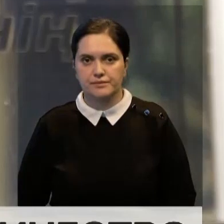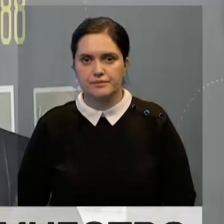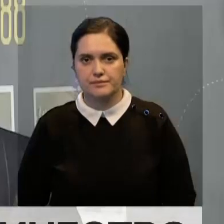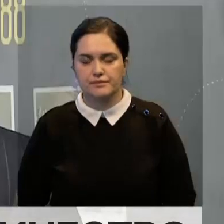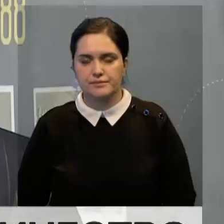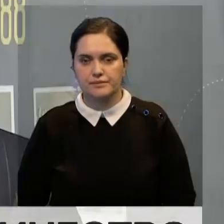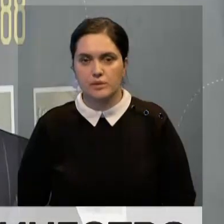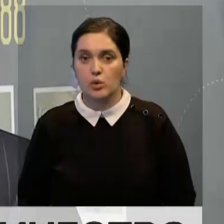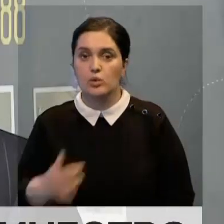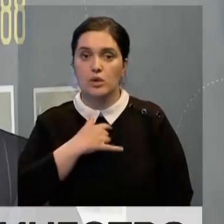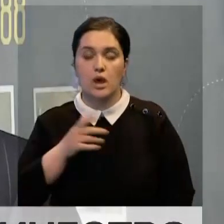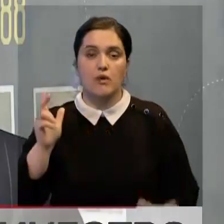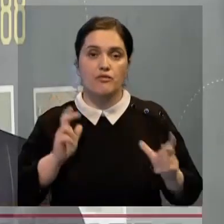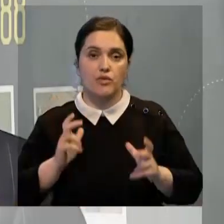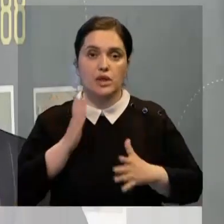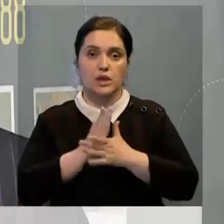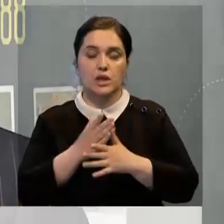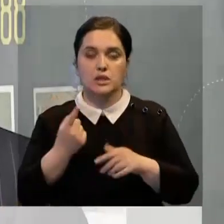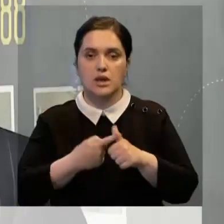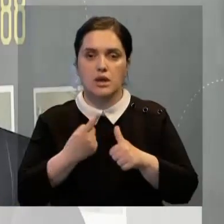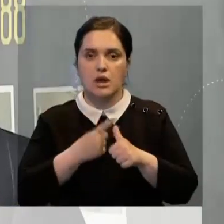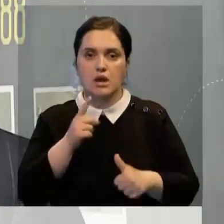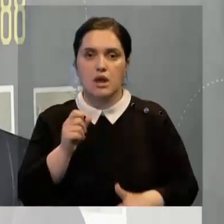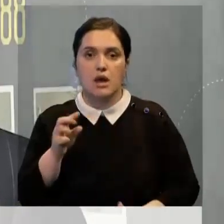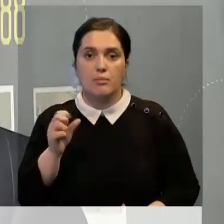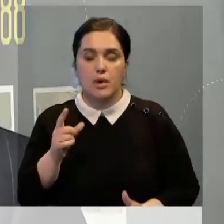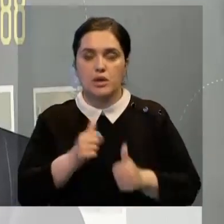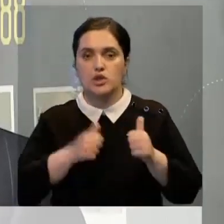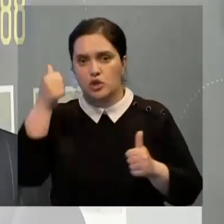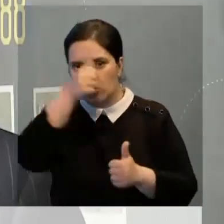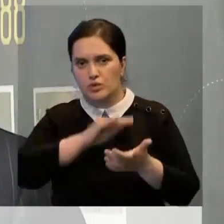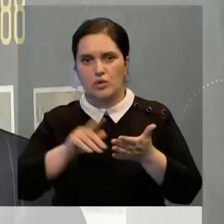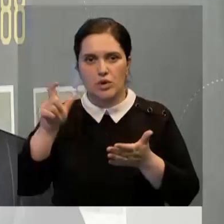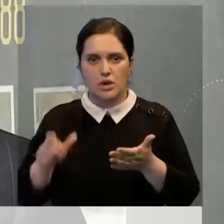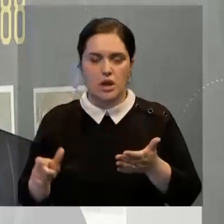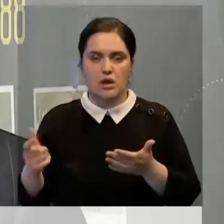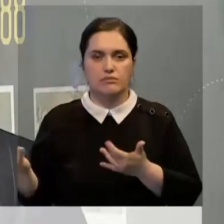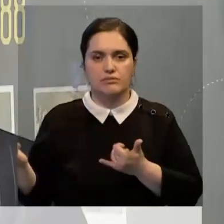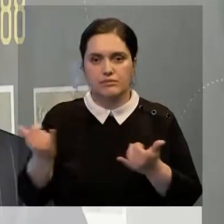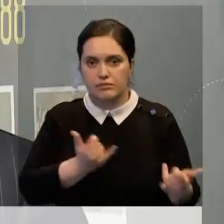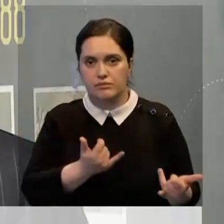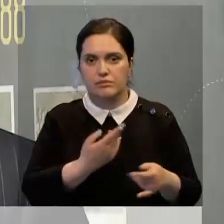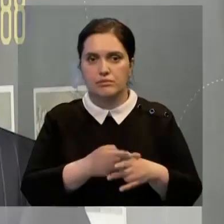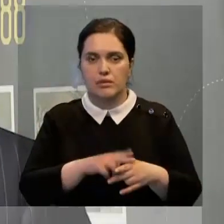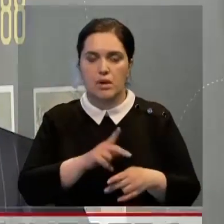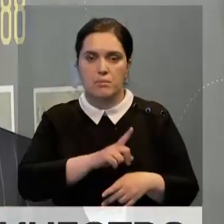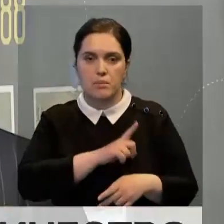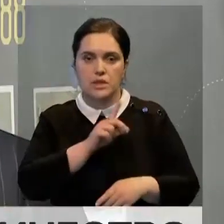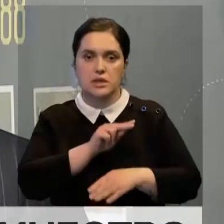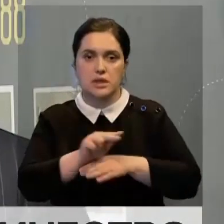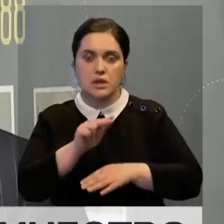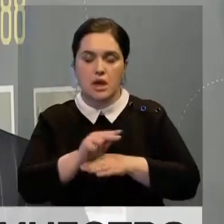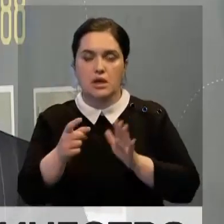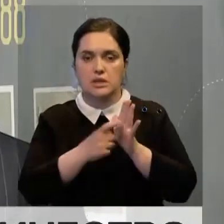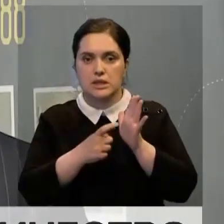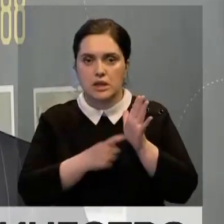В нашем вузе есть аудитория под названием «Хабар». Ежегодно журналисты агентства проводят для наших студентов лекции и мастер-классы,